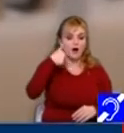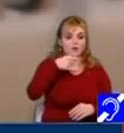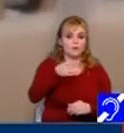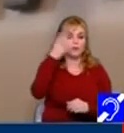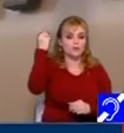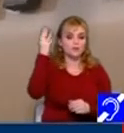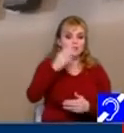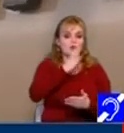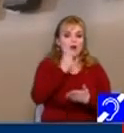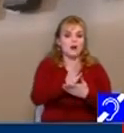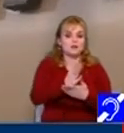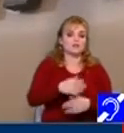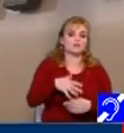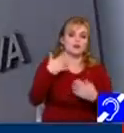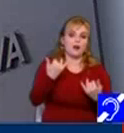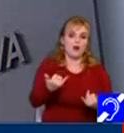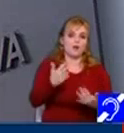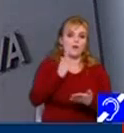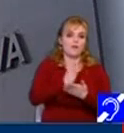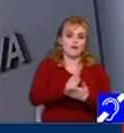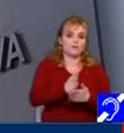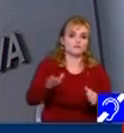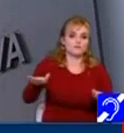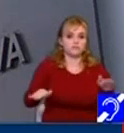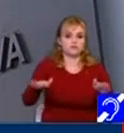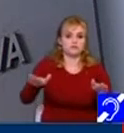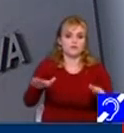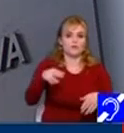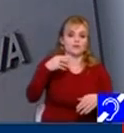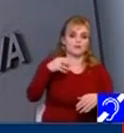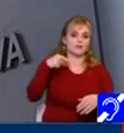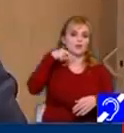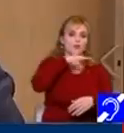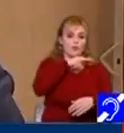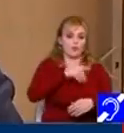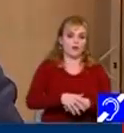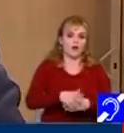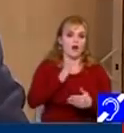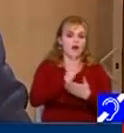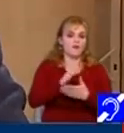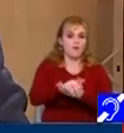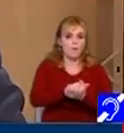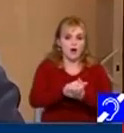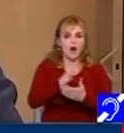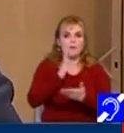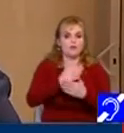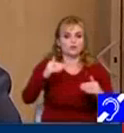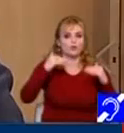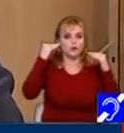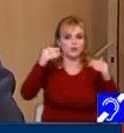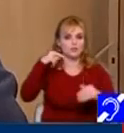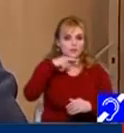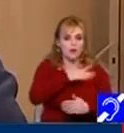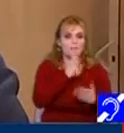Republica Moldova și-a recăpătat echilibrul politic și economic. În primul rând am avut pace, am avut o mică creștere economică, am